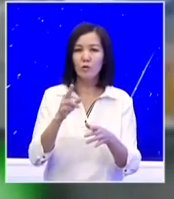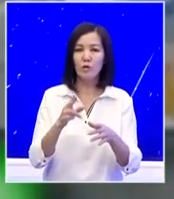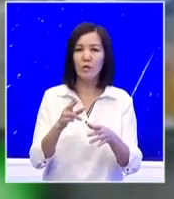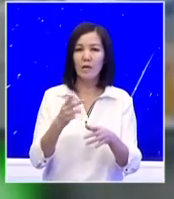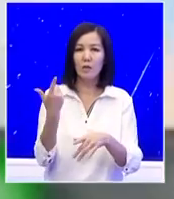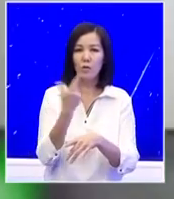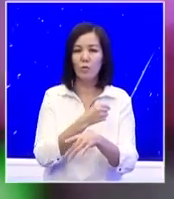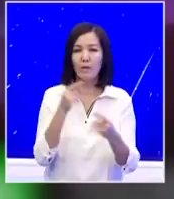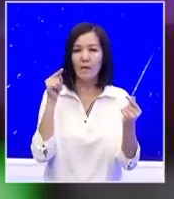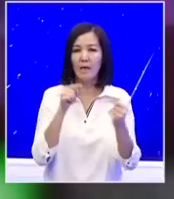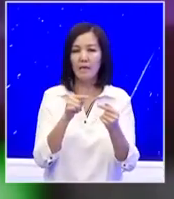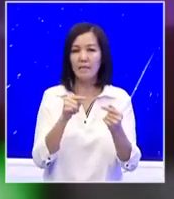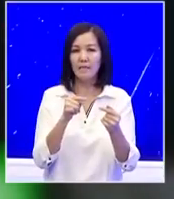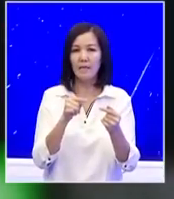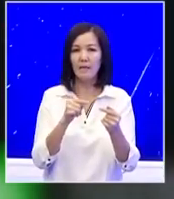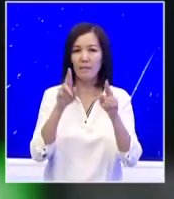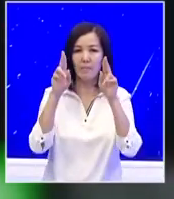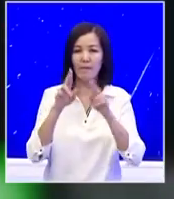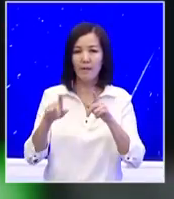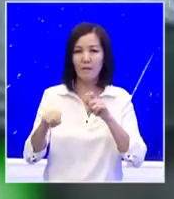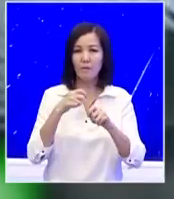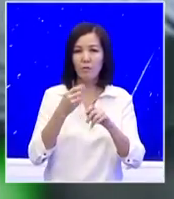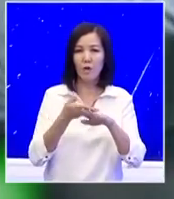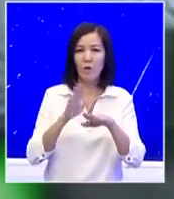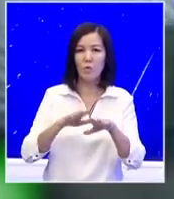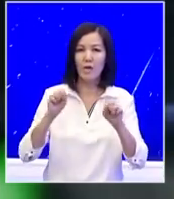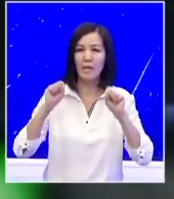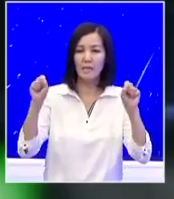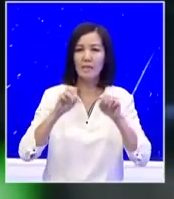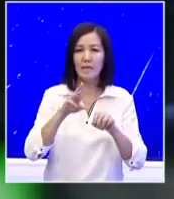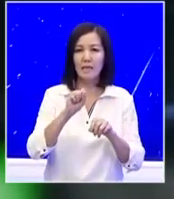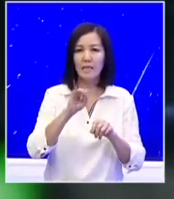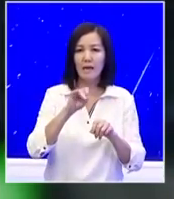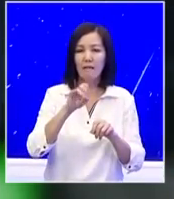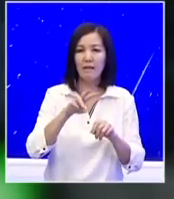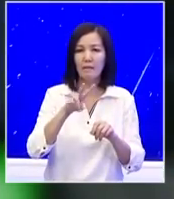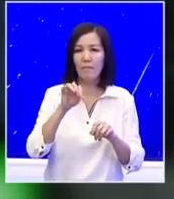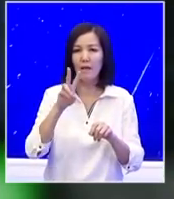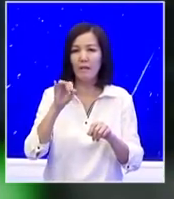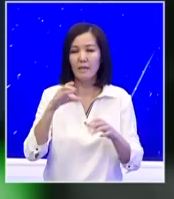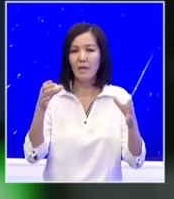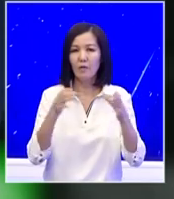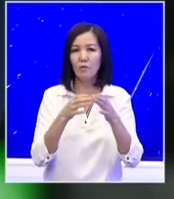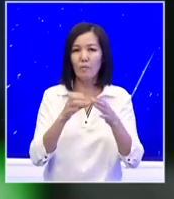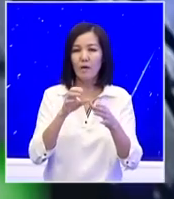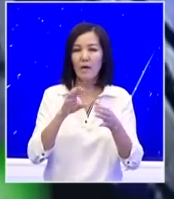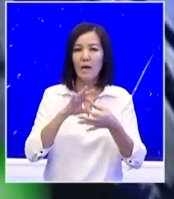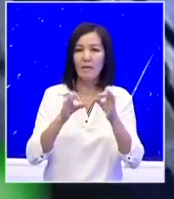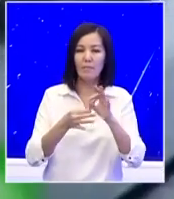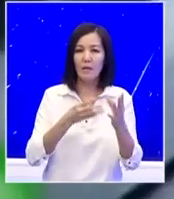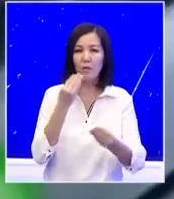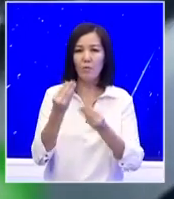қарсы агенттік ВАДА допинг ережелерін бұзғаны үшін ауыр атлетикадан Таиланд пен Малайзия құрамаларын Токиодағы олимпиада